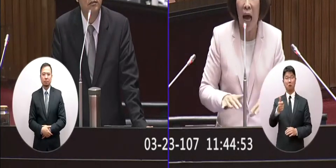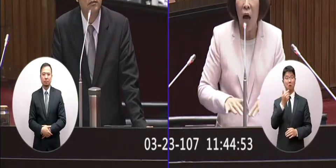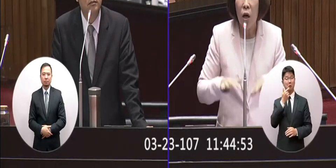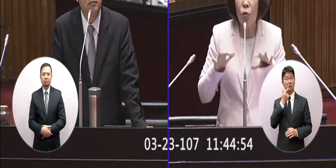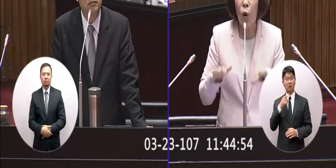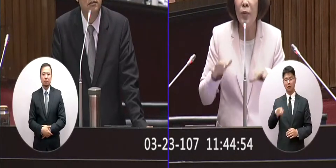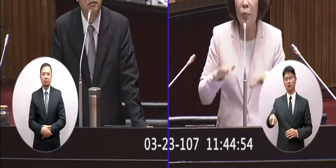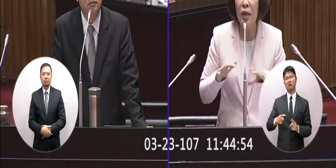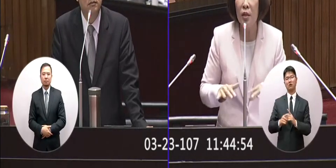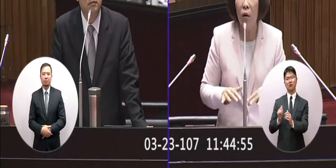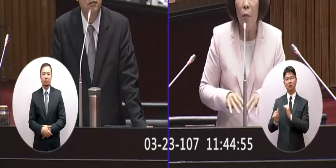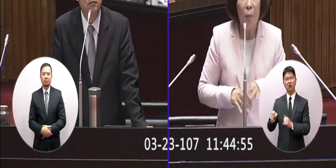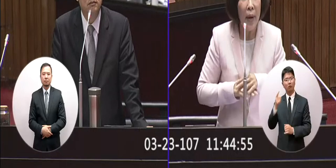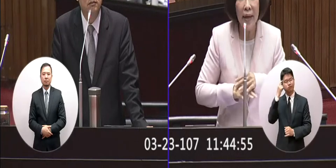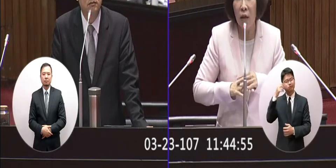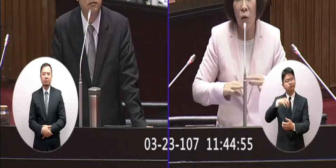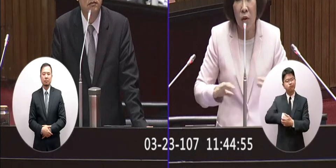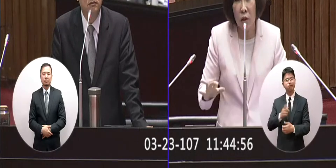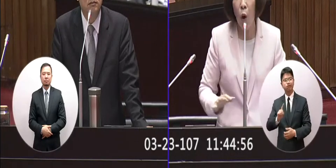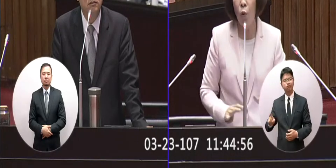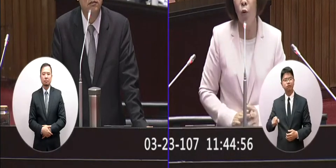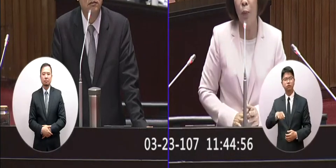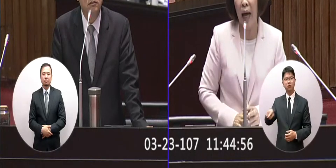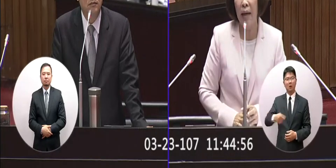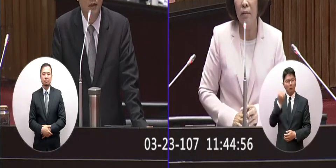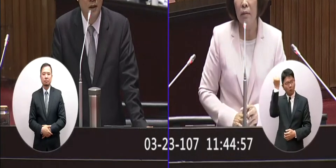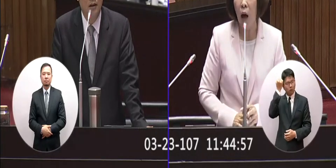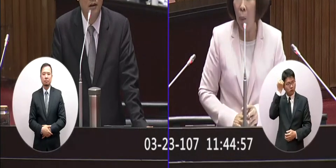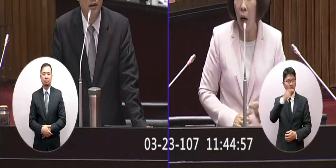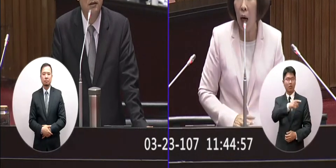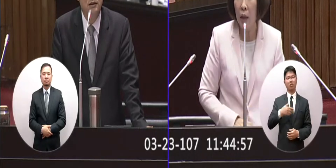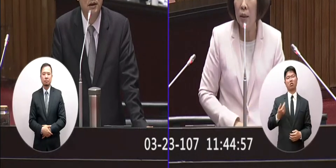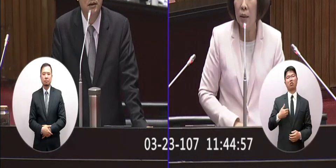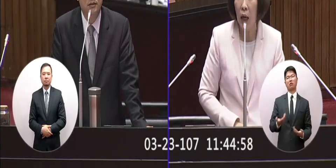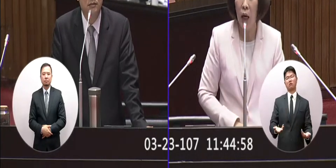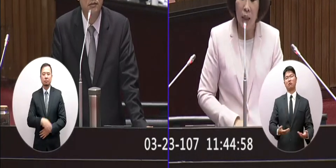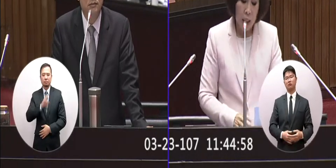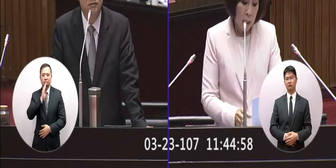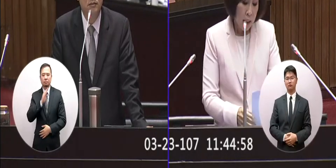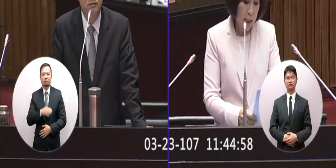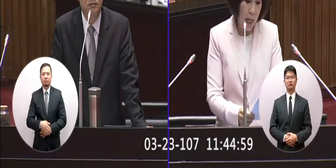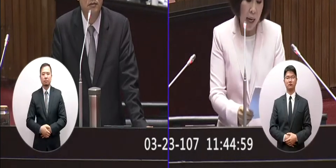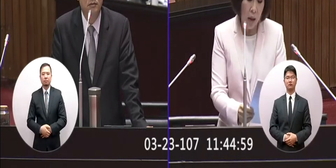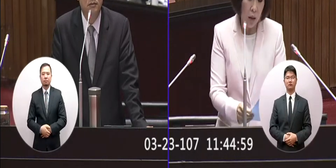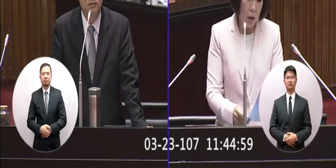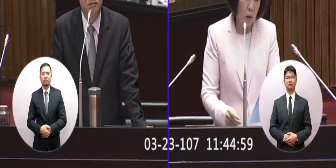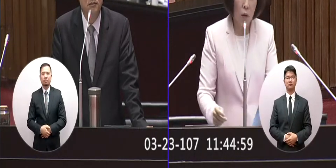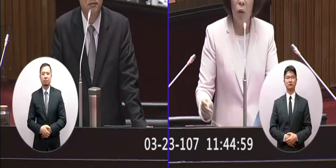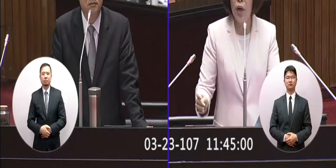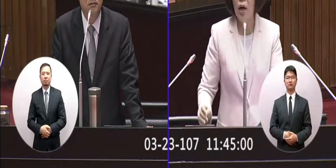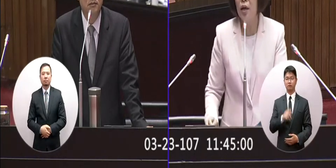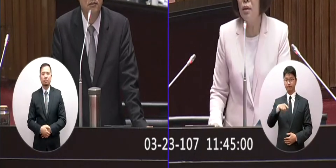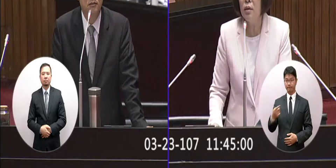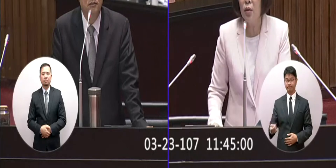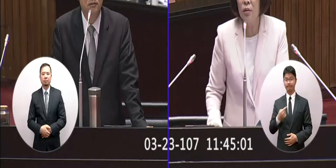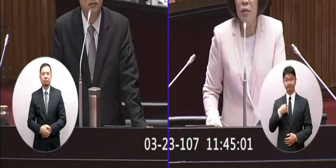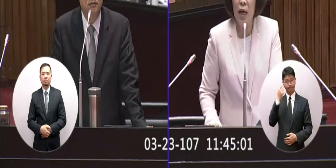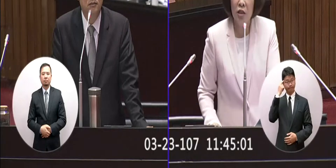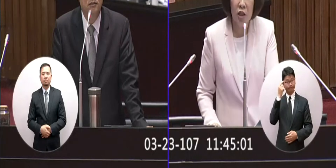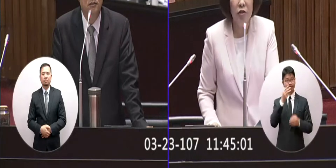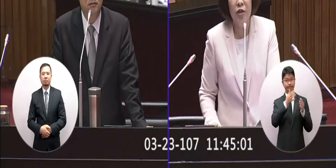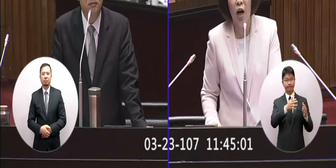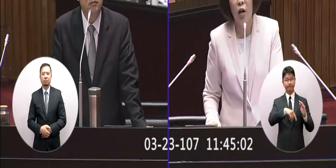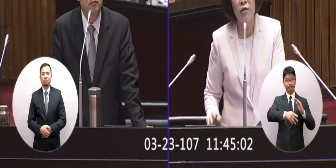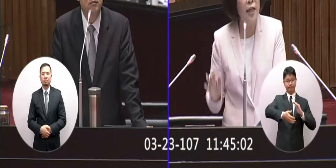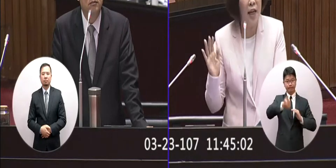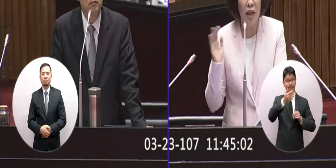得我们底下我们的民众每一个痛苦不堪，好不好？ 是。 好，接下来。我要跟院